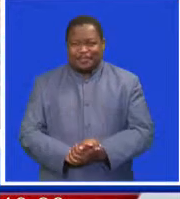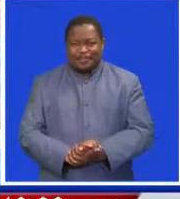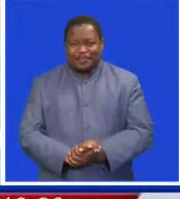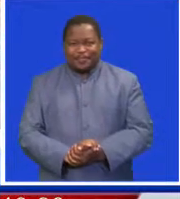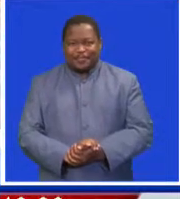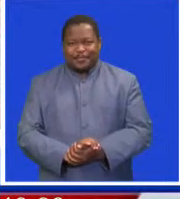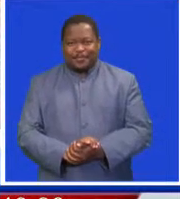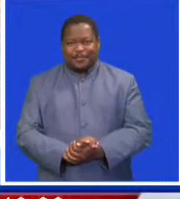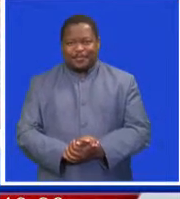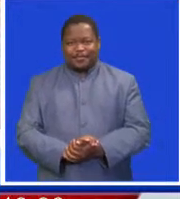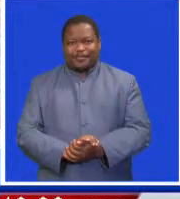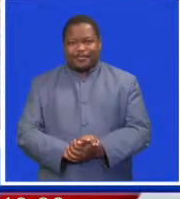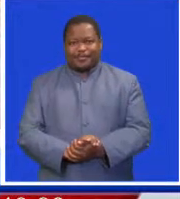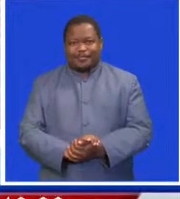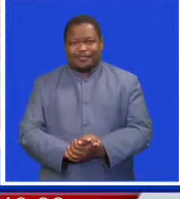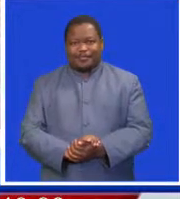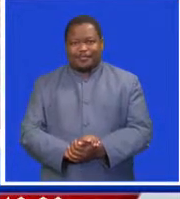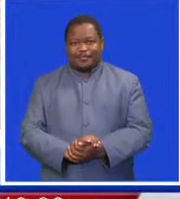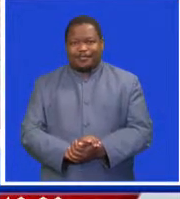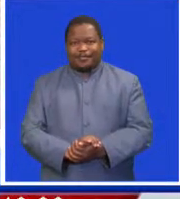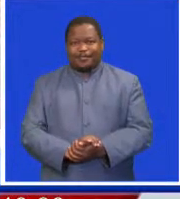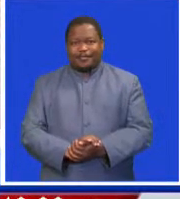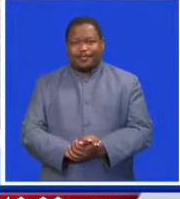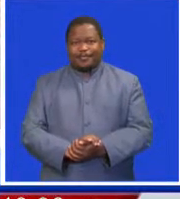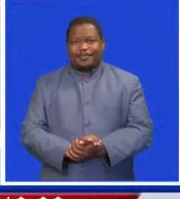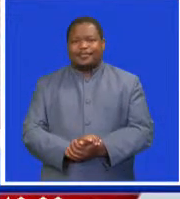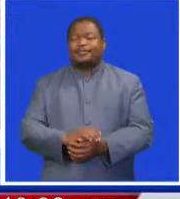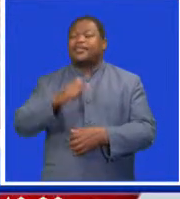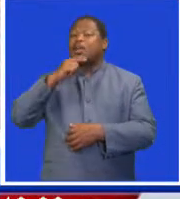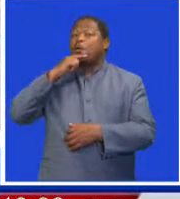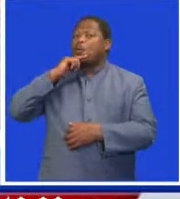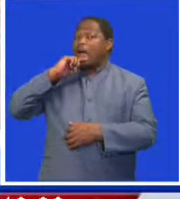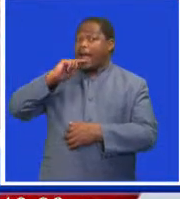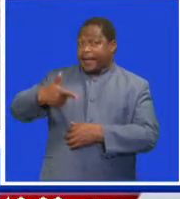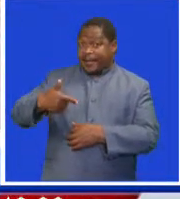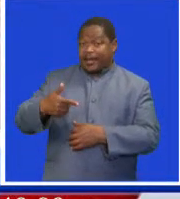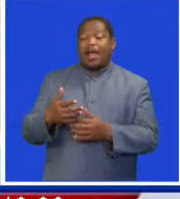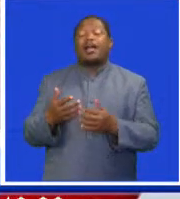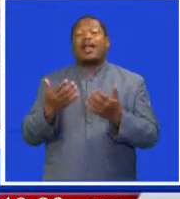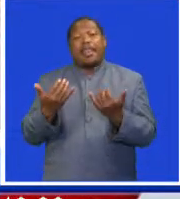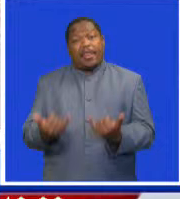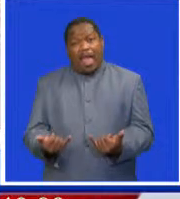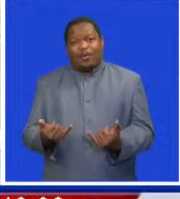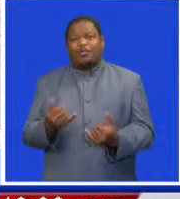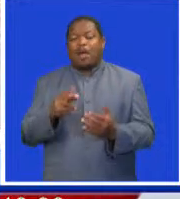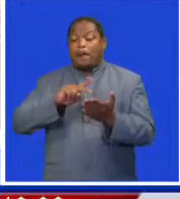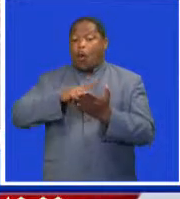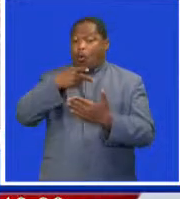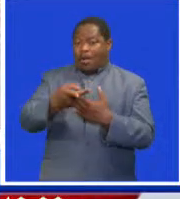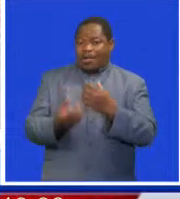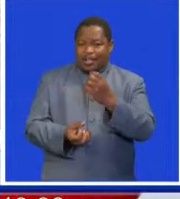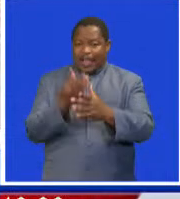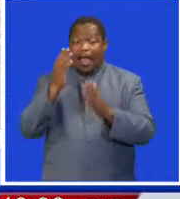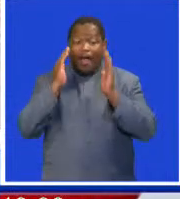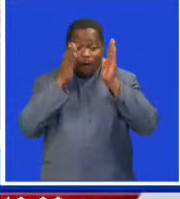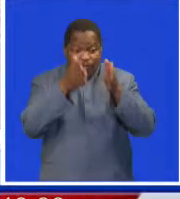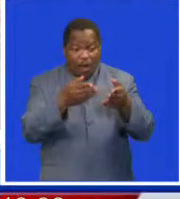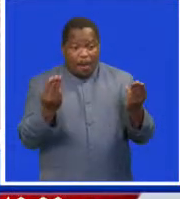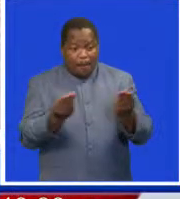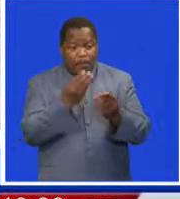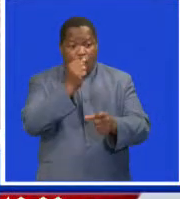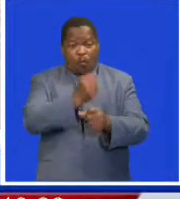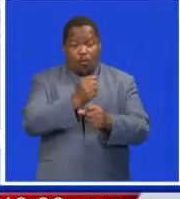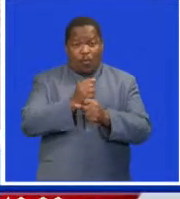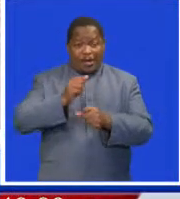Lihlangothi lokucondisa timilo kuleli lifundisa emaphoyisa alomnyango ngendlela efanele ekuphatha umuntu lesaluleme emkhuhlaneni COVID-19